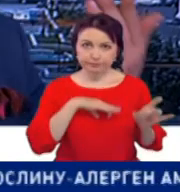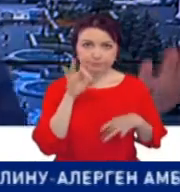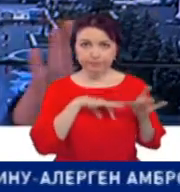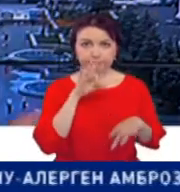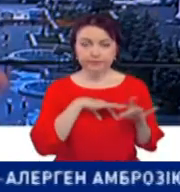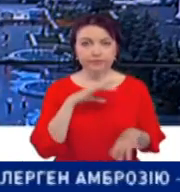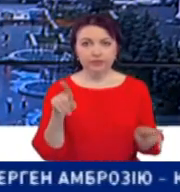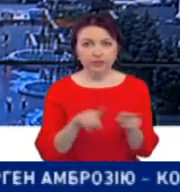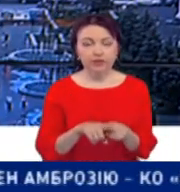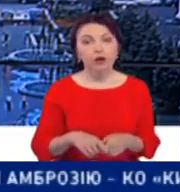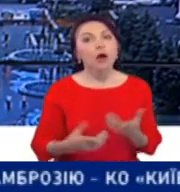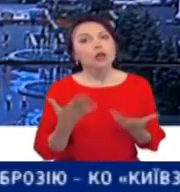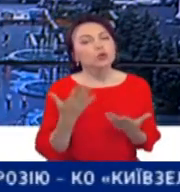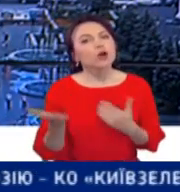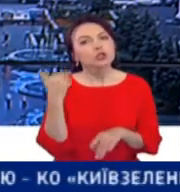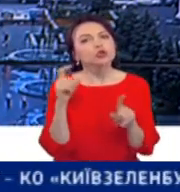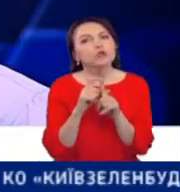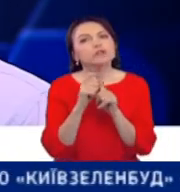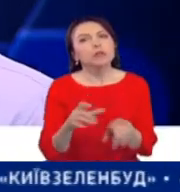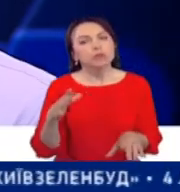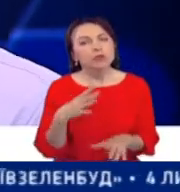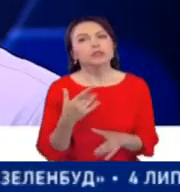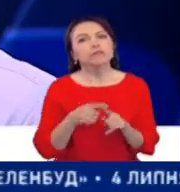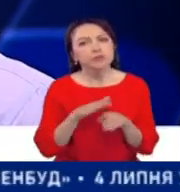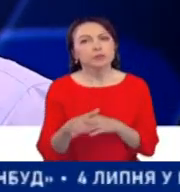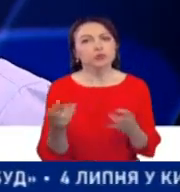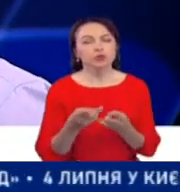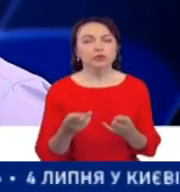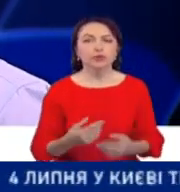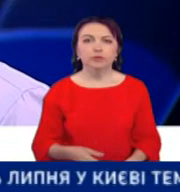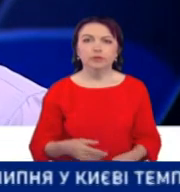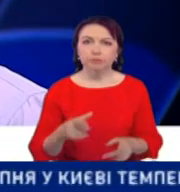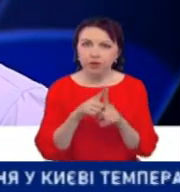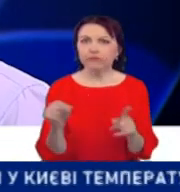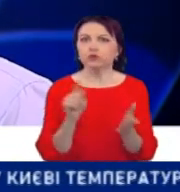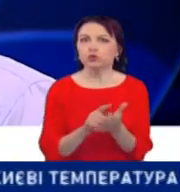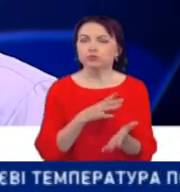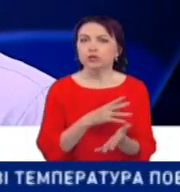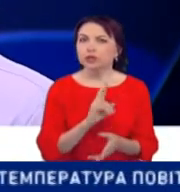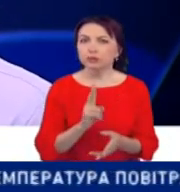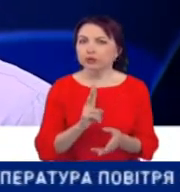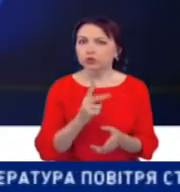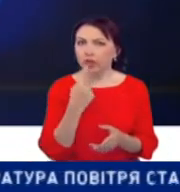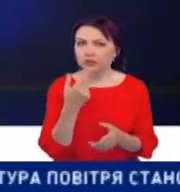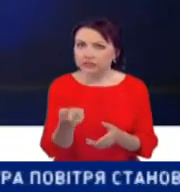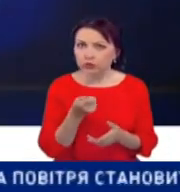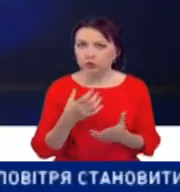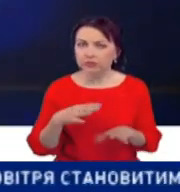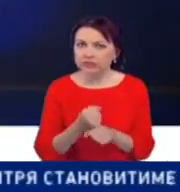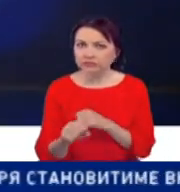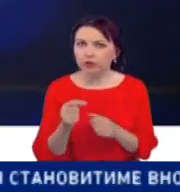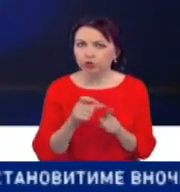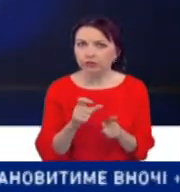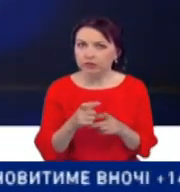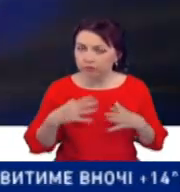то треба ж... Це дійсно, правда? Це вірне рішення. Пан але Андрій у нас... абсолютно правильно говорить, тебе ж ніхто за язик то не тягнув, правда? Щодо референдуму, так. У нас